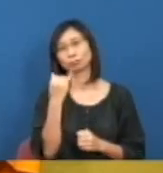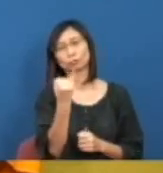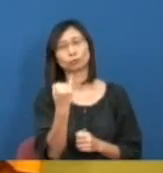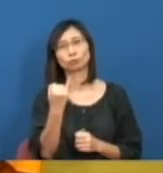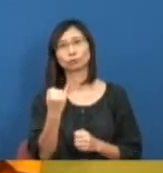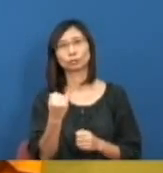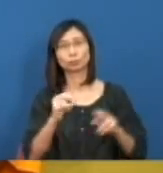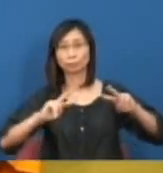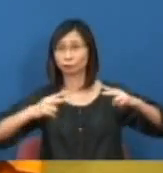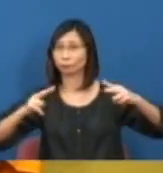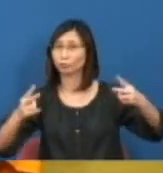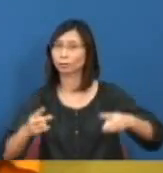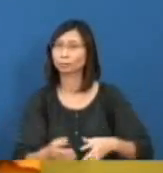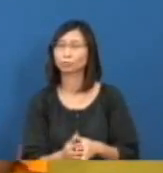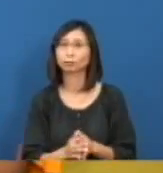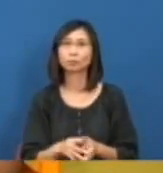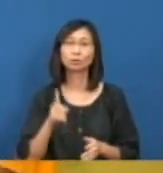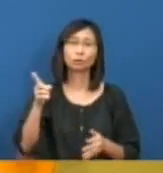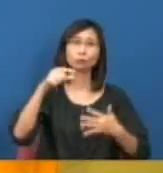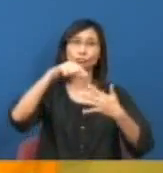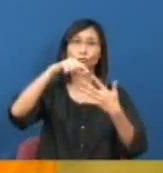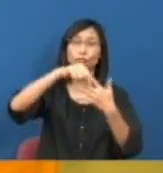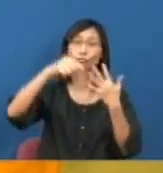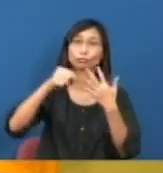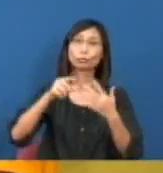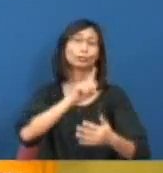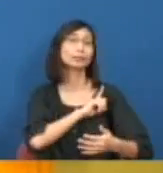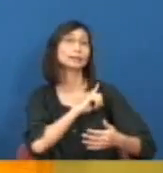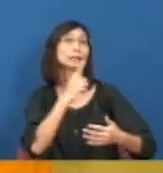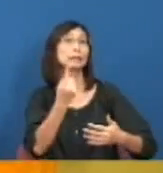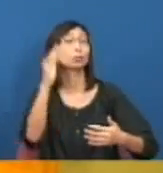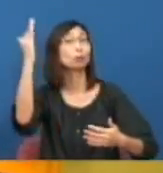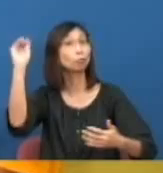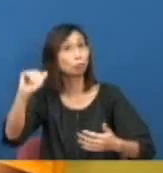個發展，就係話佢單憑選舉佢自己個人嘅魅力就可以贏，跟住乜都唔使做。